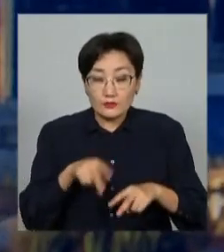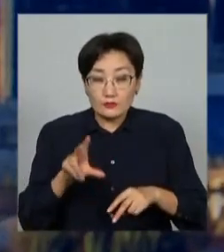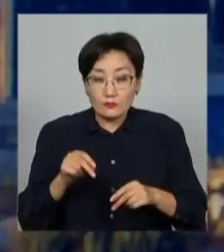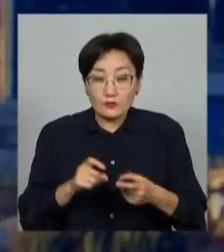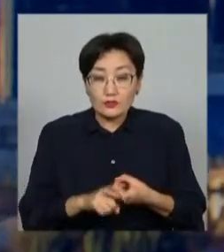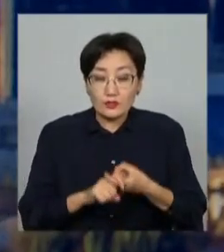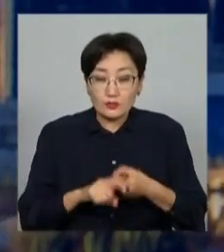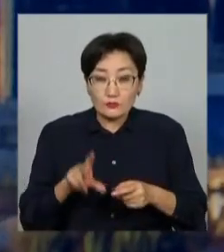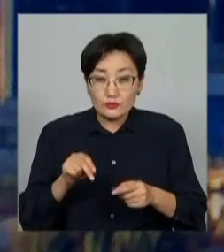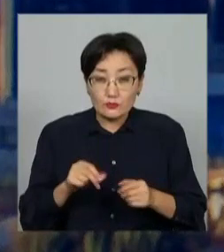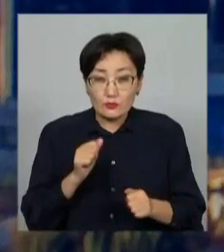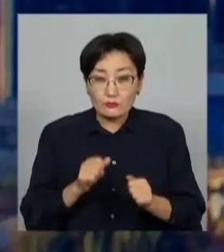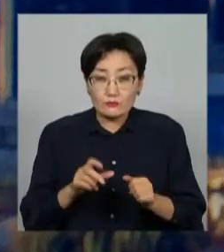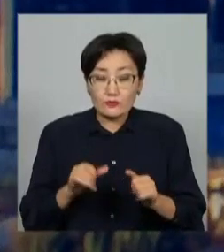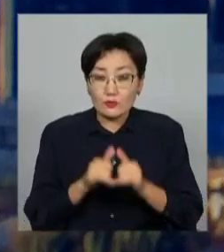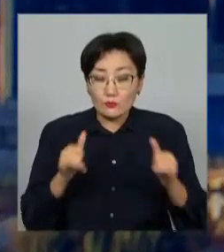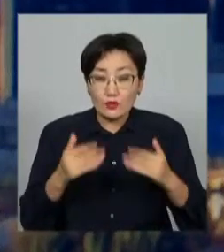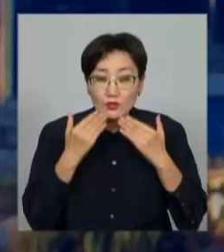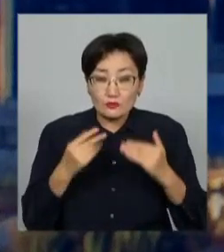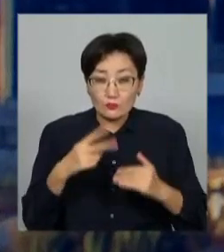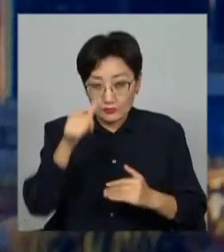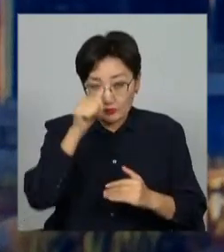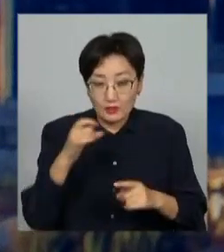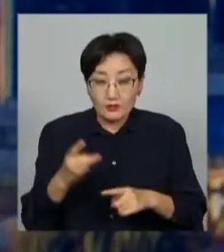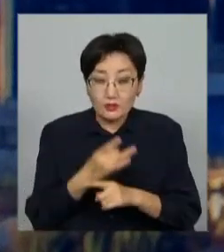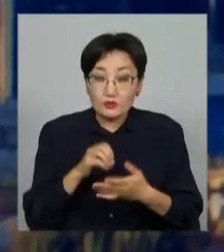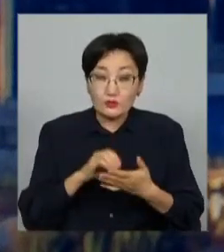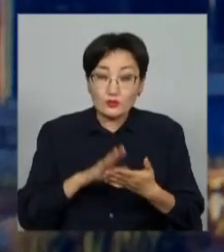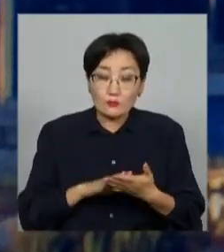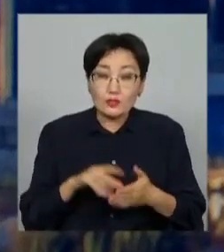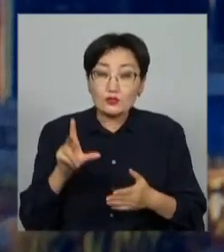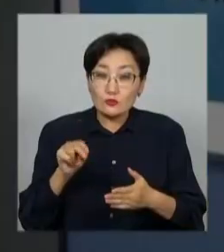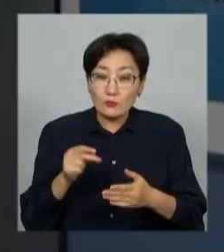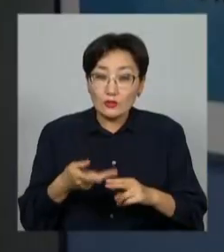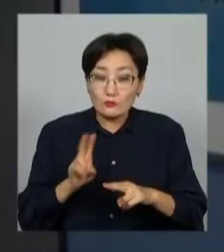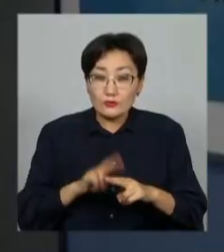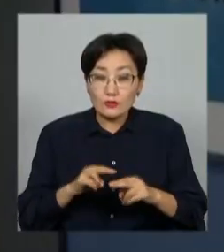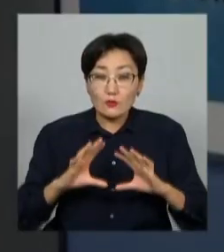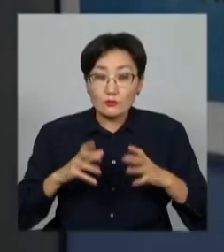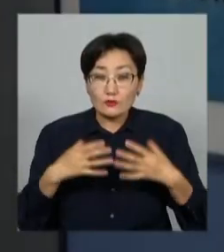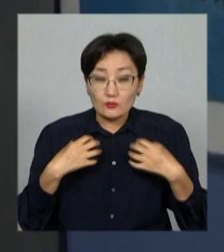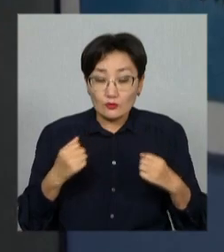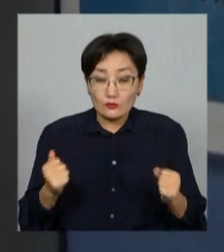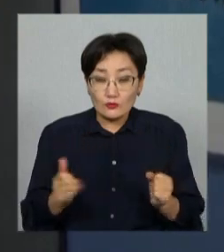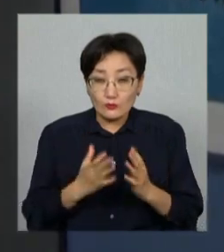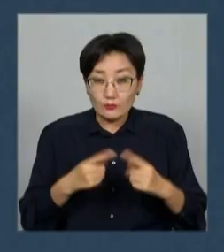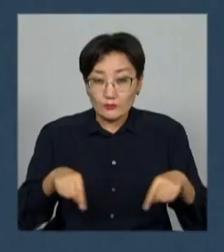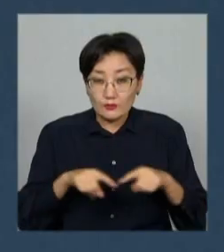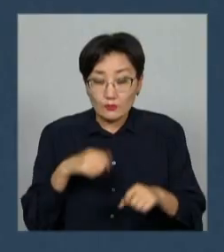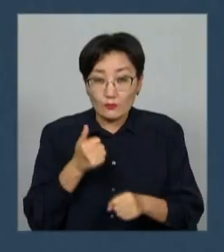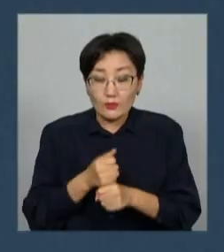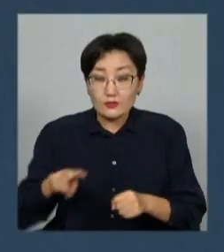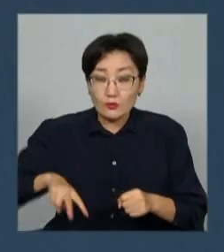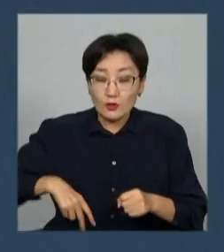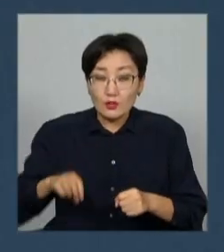мен жұқтырғандар саны күрт өсті. Бұл соңғы 2 айда алғаш рет тіркелген көрсеткіш. Осылай деген дүниежүзілік денсаулық сақтау ұйымының бас